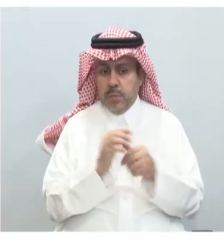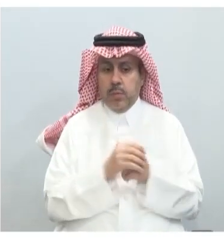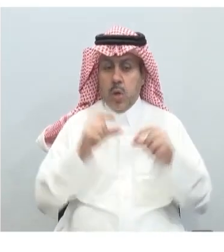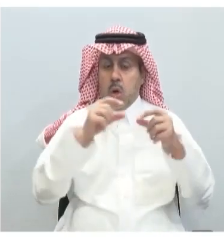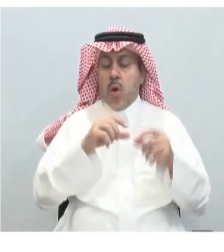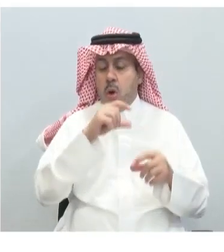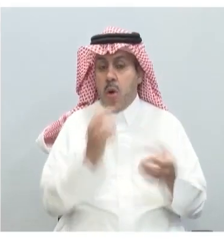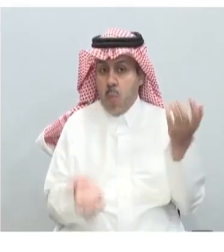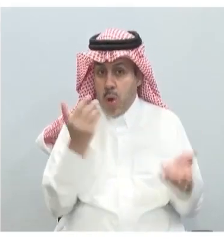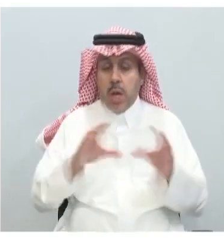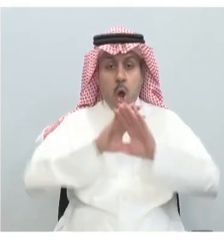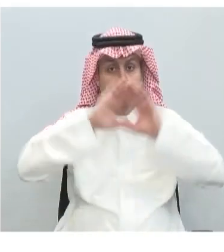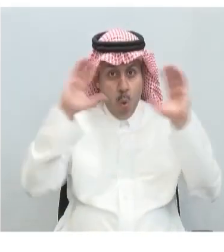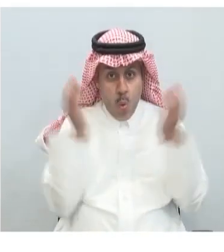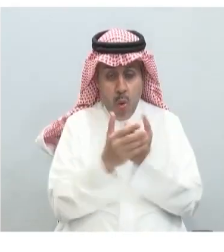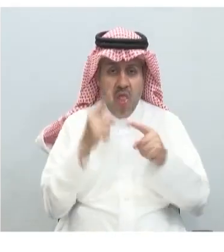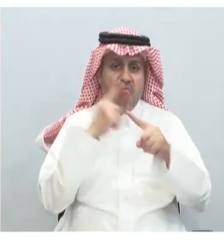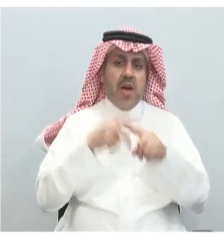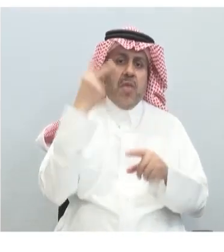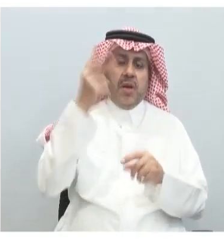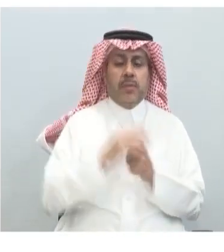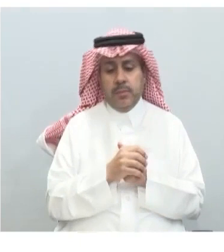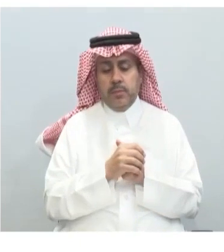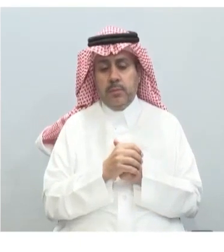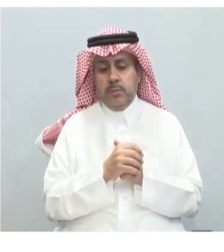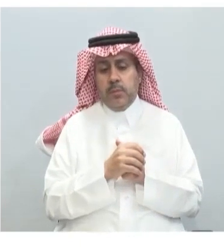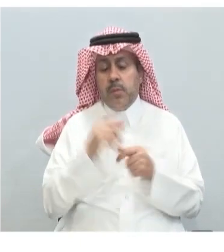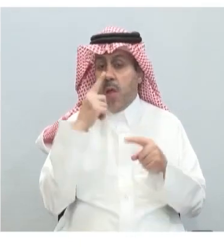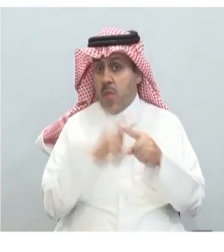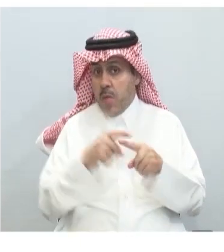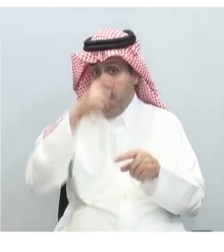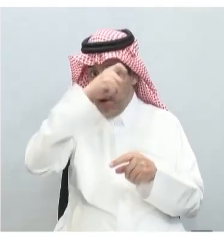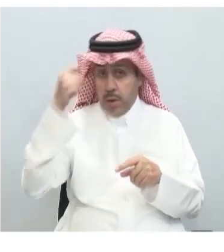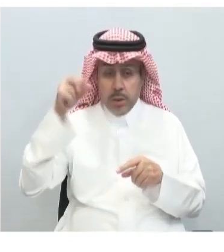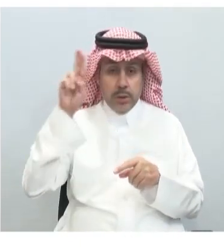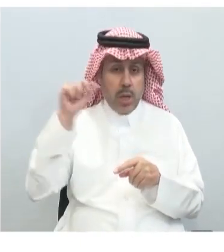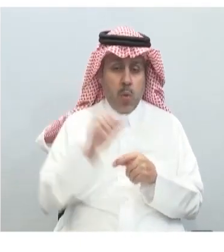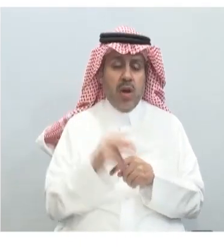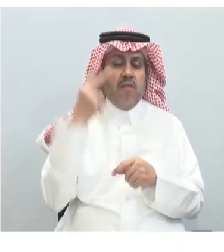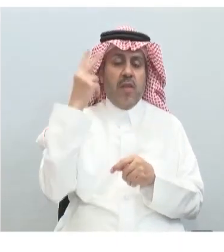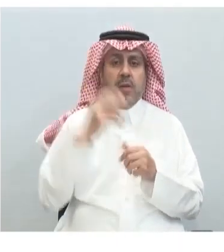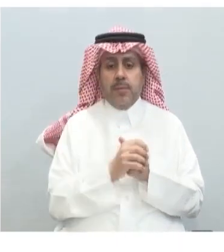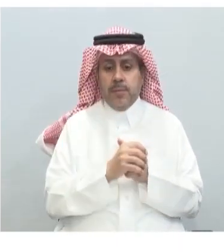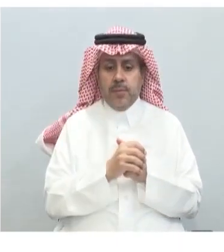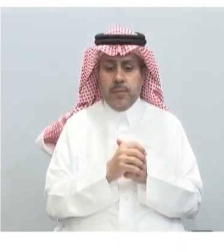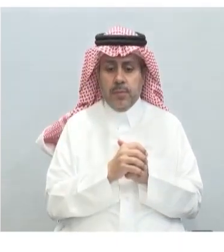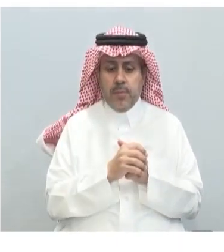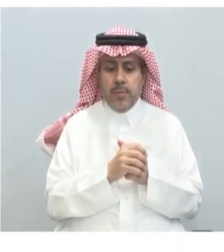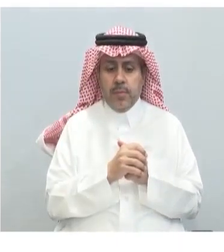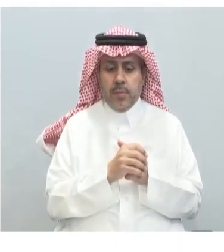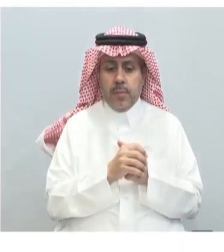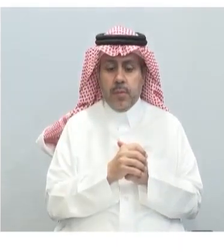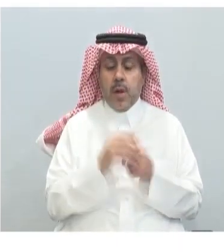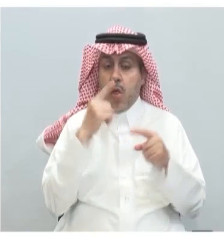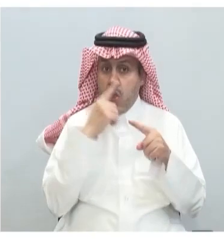كلها في اثنين وبالتالي سنضرب ايضا حراره التكوين في اثين اذا سنقوم